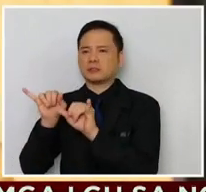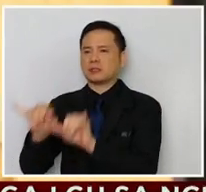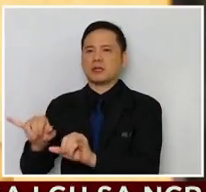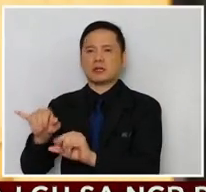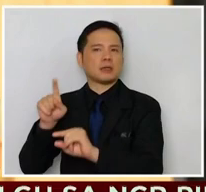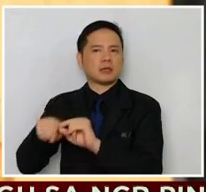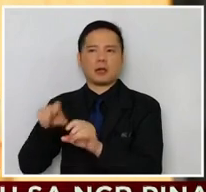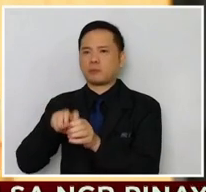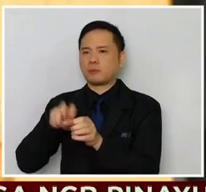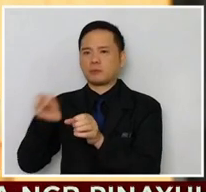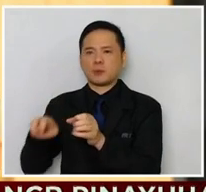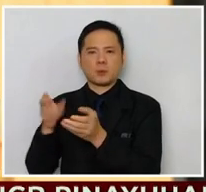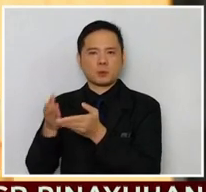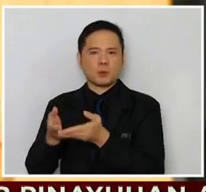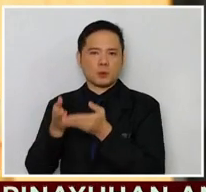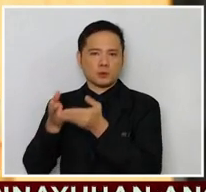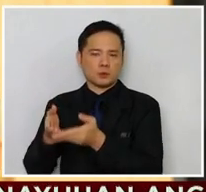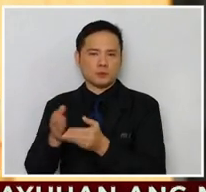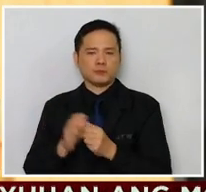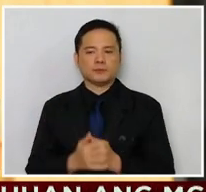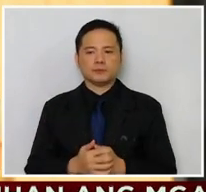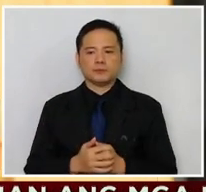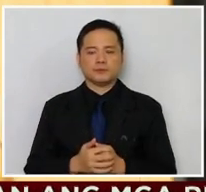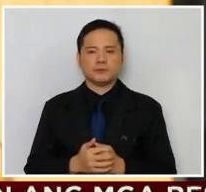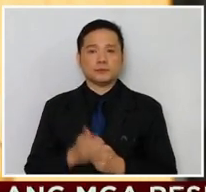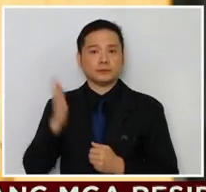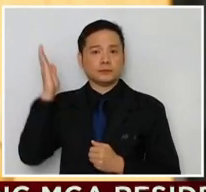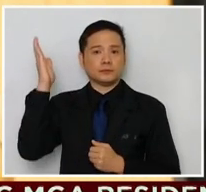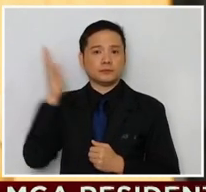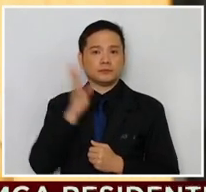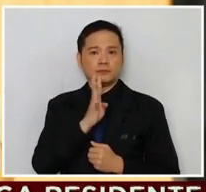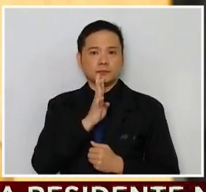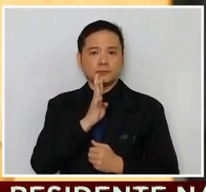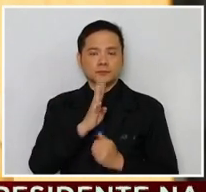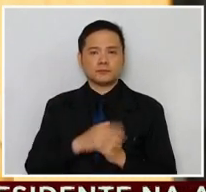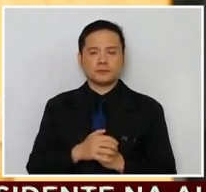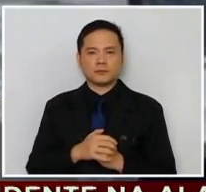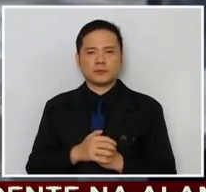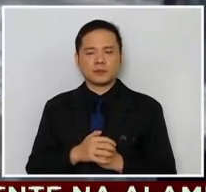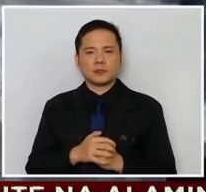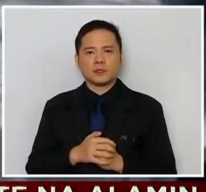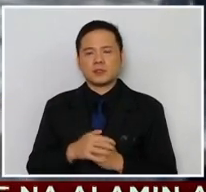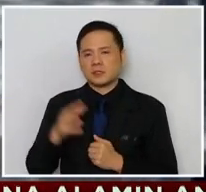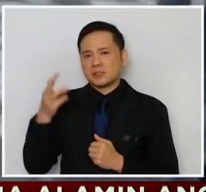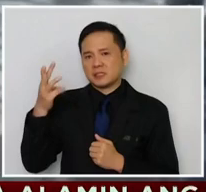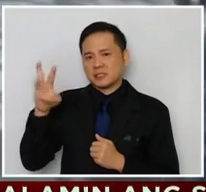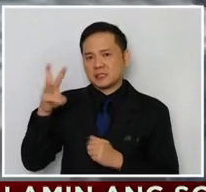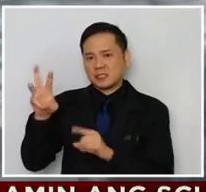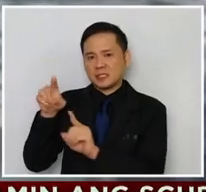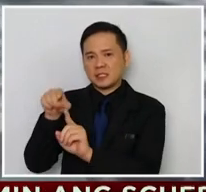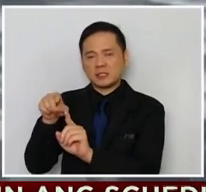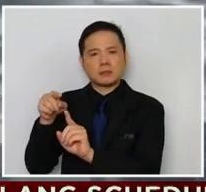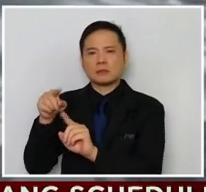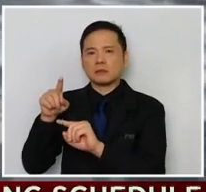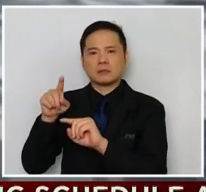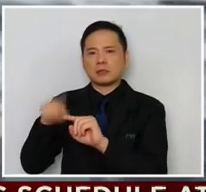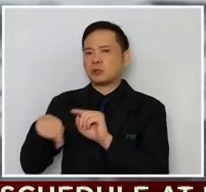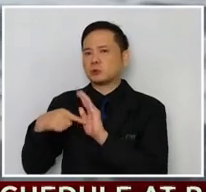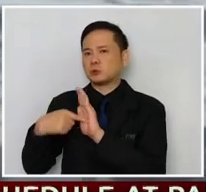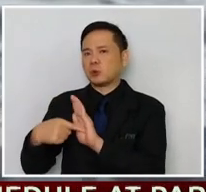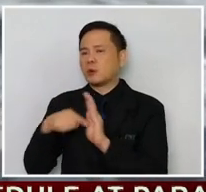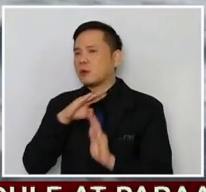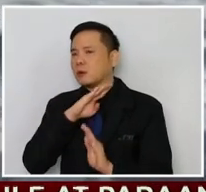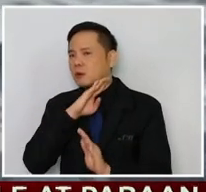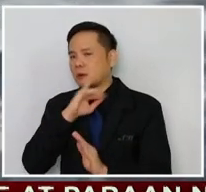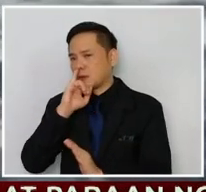po, napag-alaman natin yung 16 ay symptomatic, yung 9 ang asymptomatic. So yun